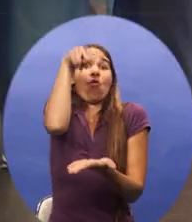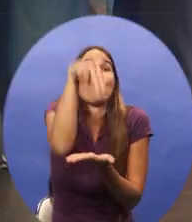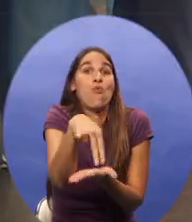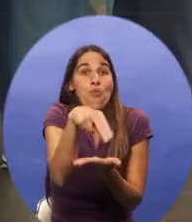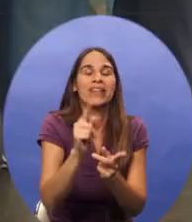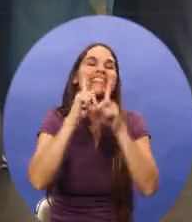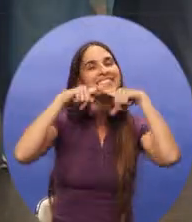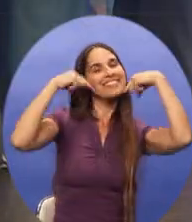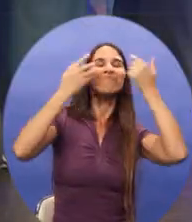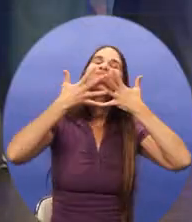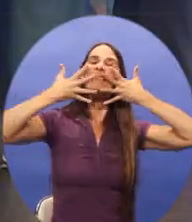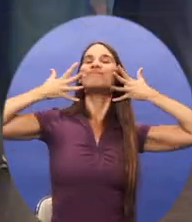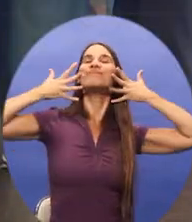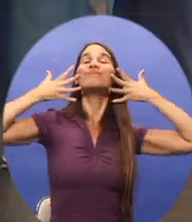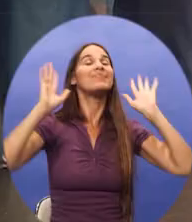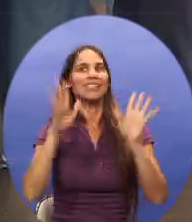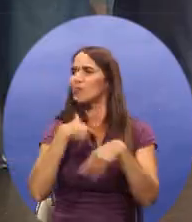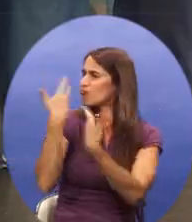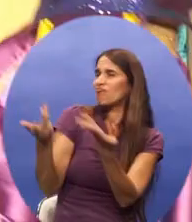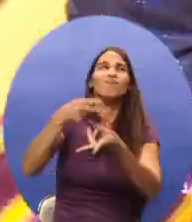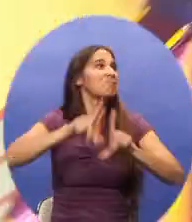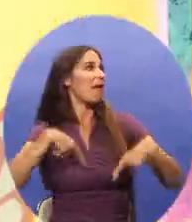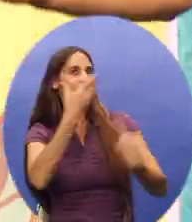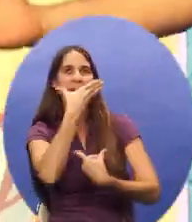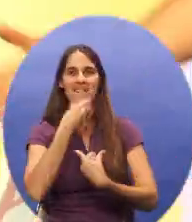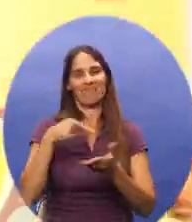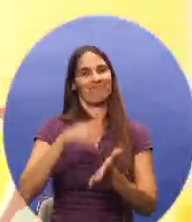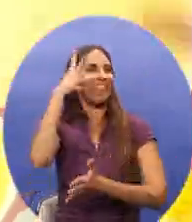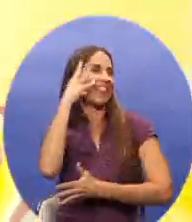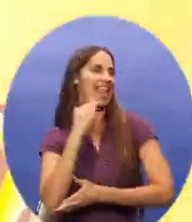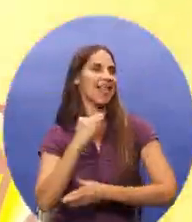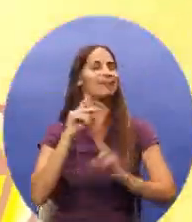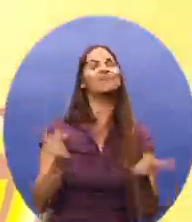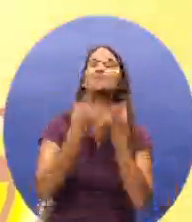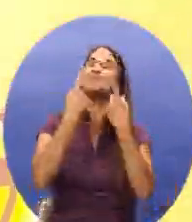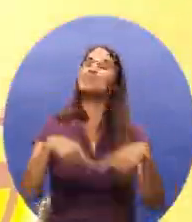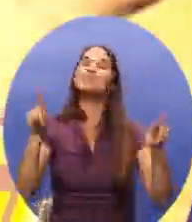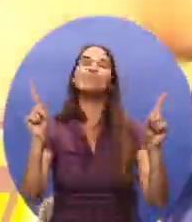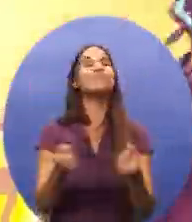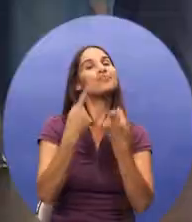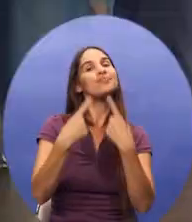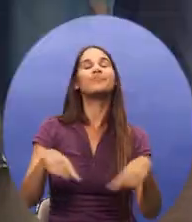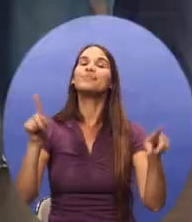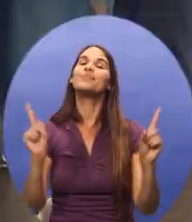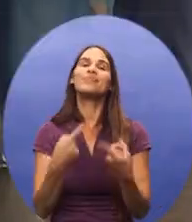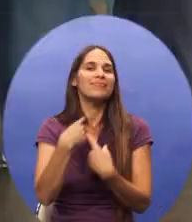קפיצה לאחור, קפיצה לפנים, חיוך גדול על הפנים, החיים יפים שנהנים.